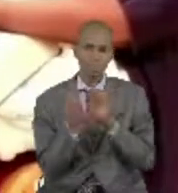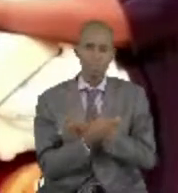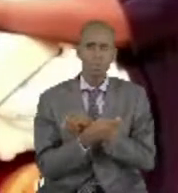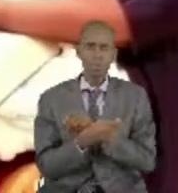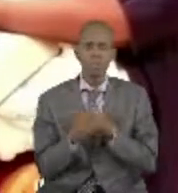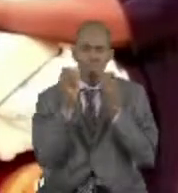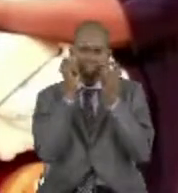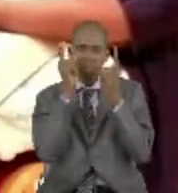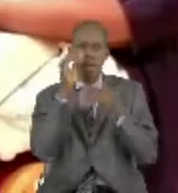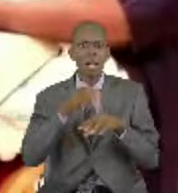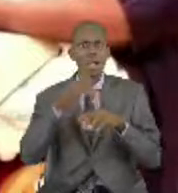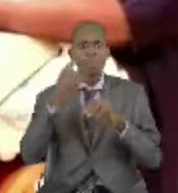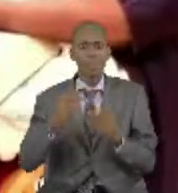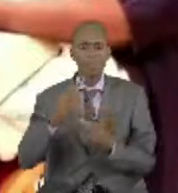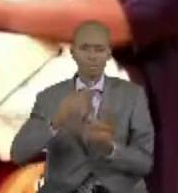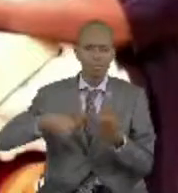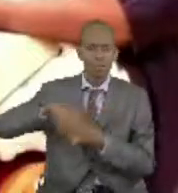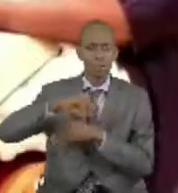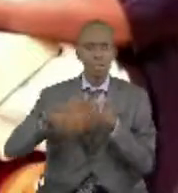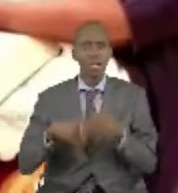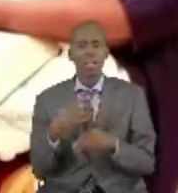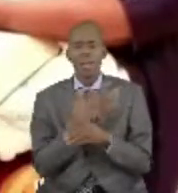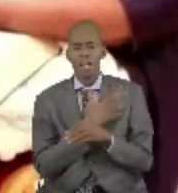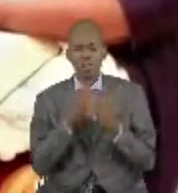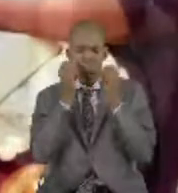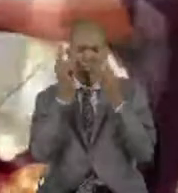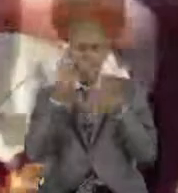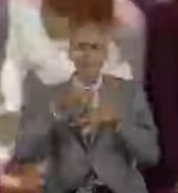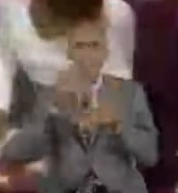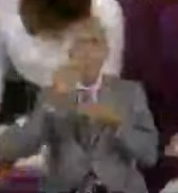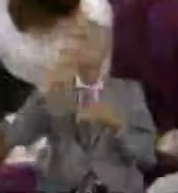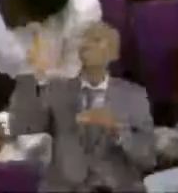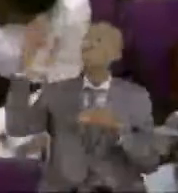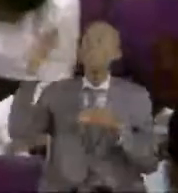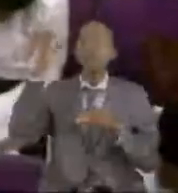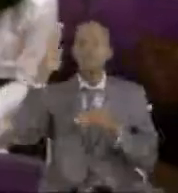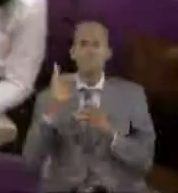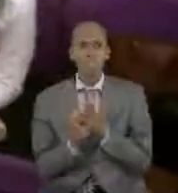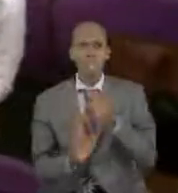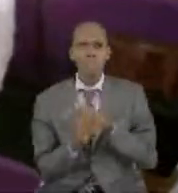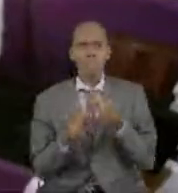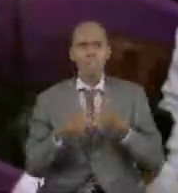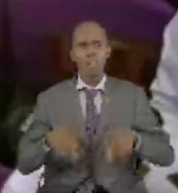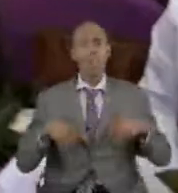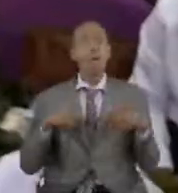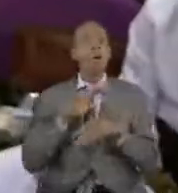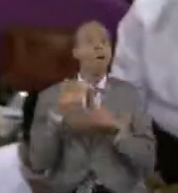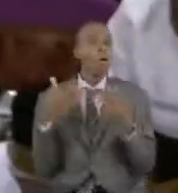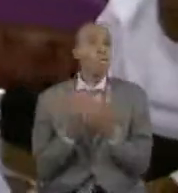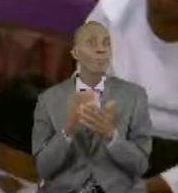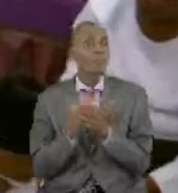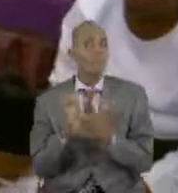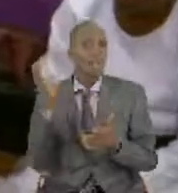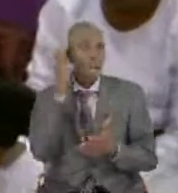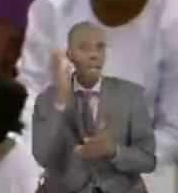lieu, étonnés à la grâce de Dieu dans sa vie qui s'est manifestée maintenant. » tous ceux qui l'entendaient, les jeunes et les